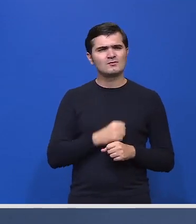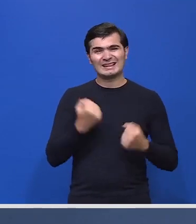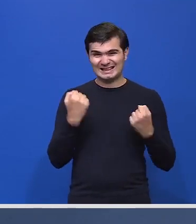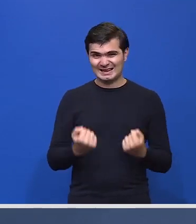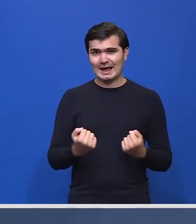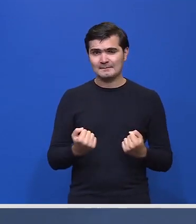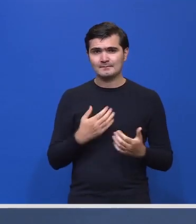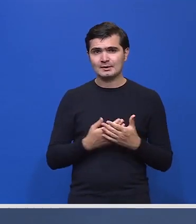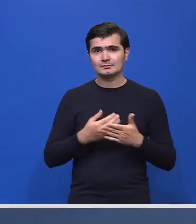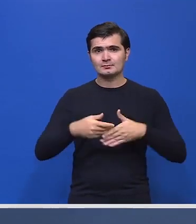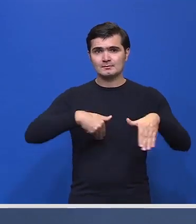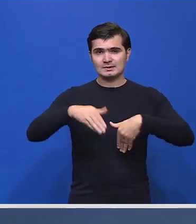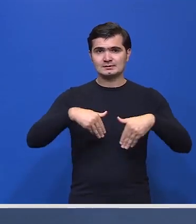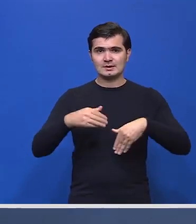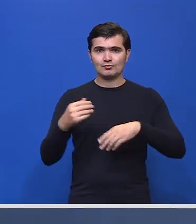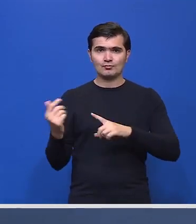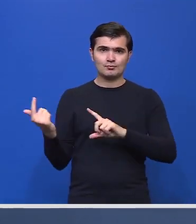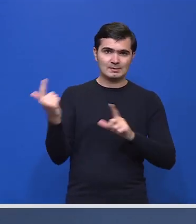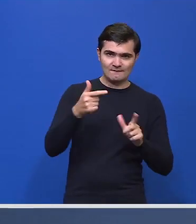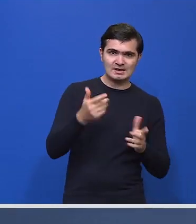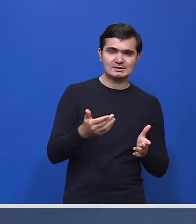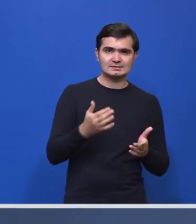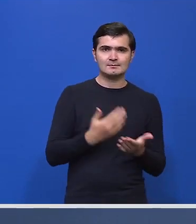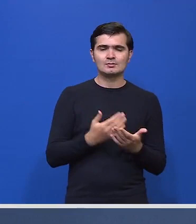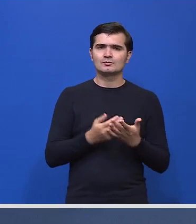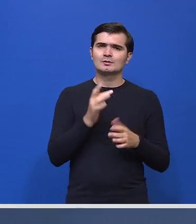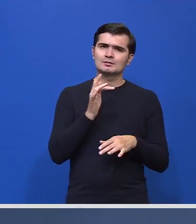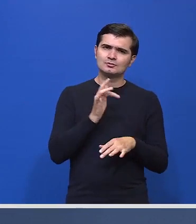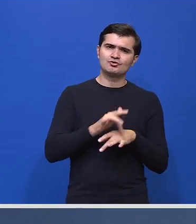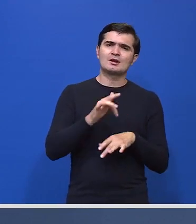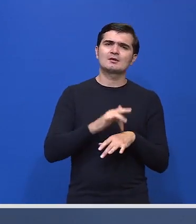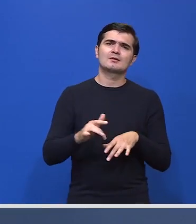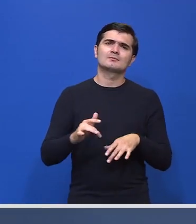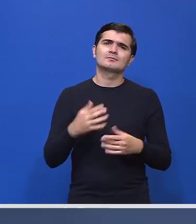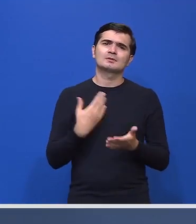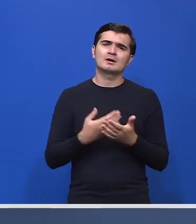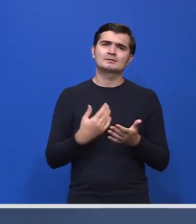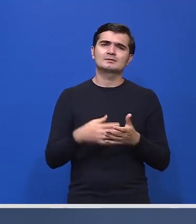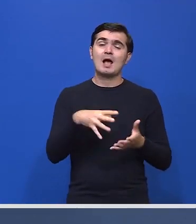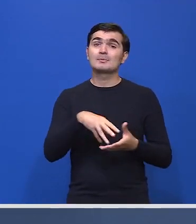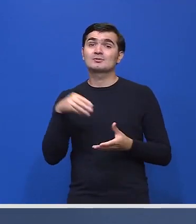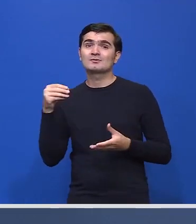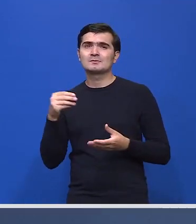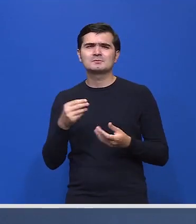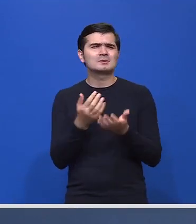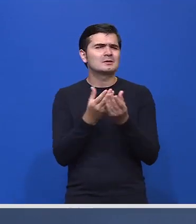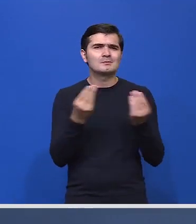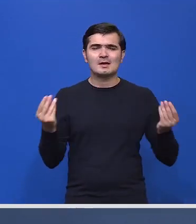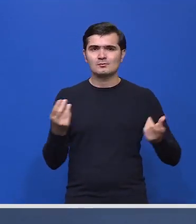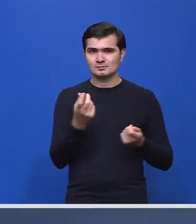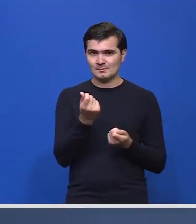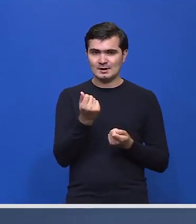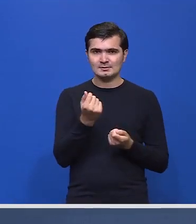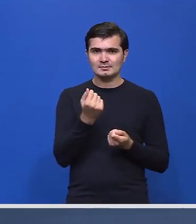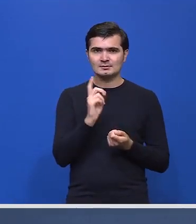grea pentru Ministerul Investițiilor în încercarea de a absorbi cât mai mulți bani și a